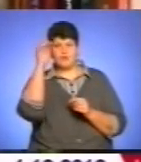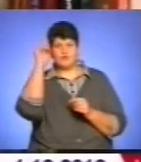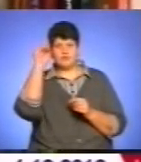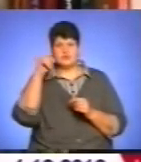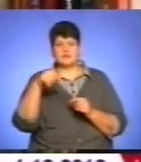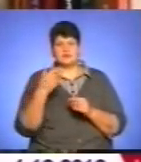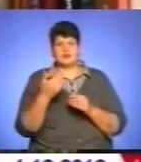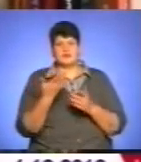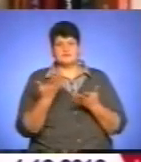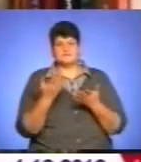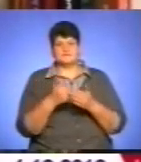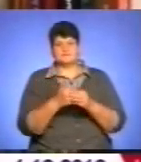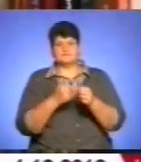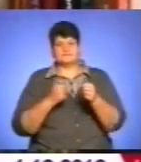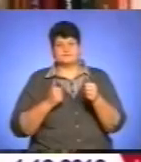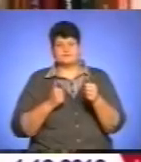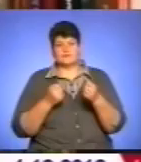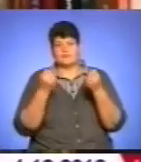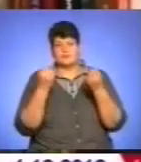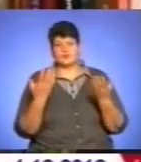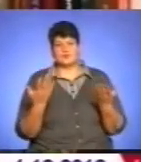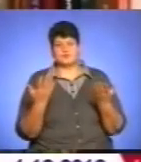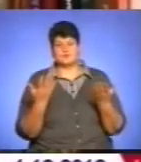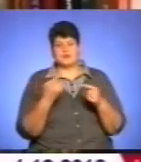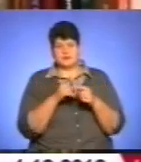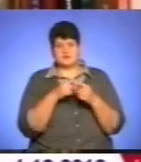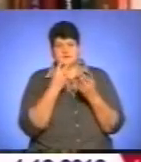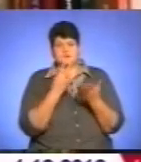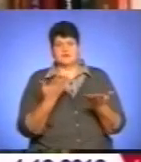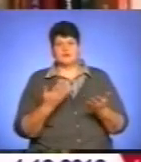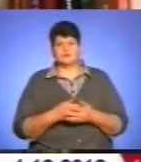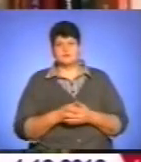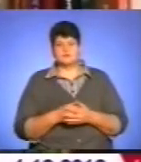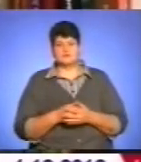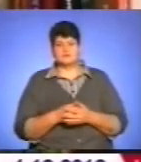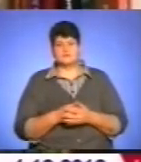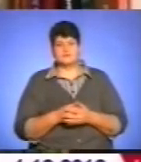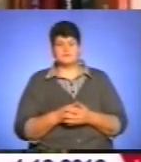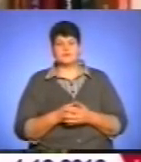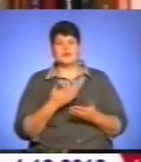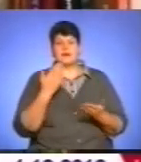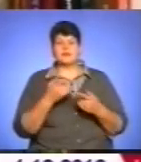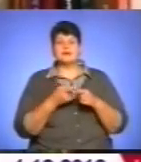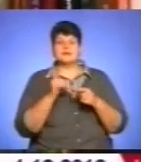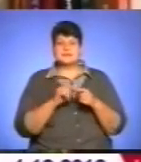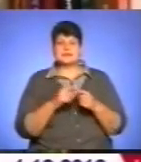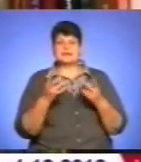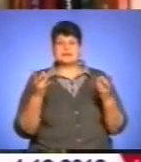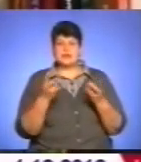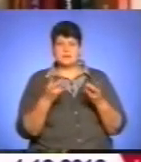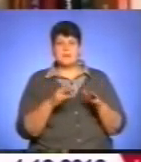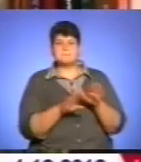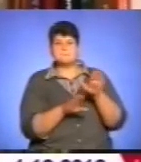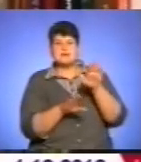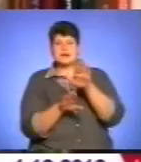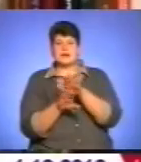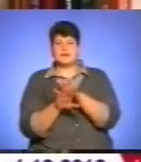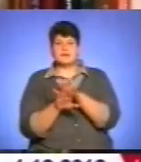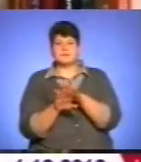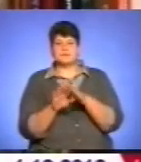є упослідженою. Просто. Це ж очевидно. Але це треба перетривати.